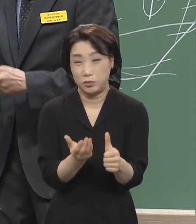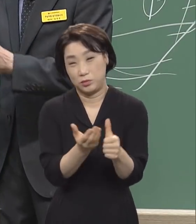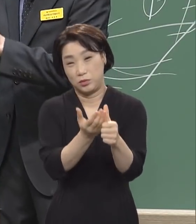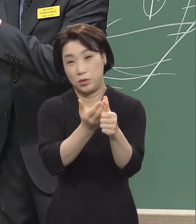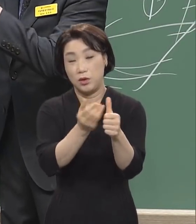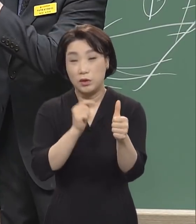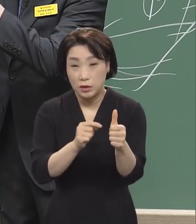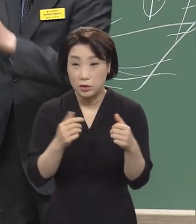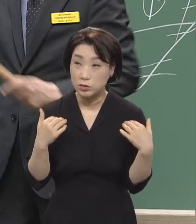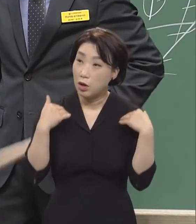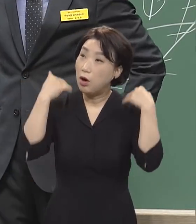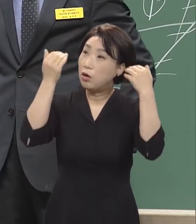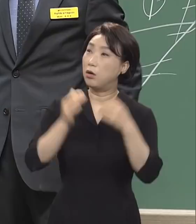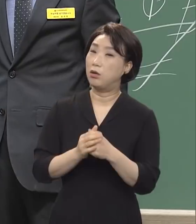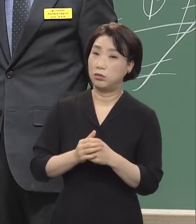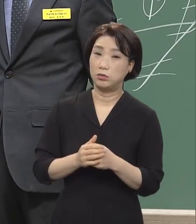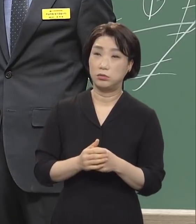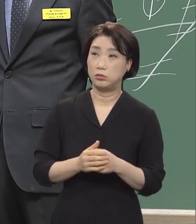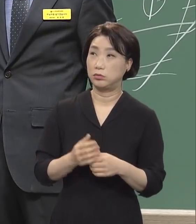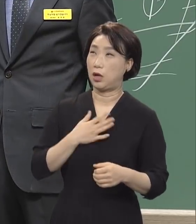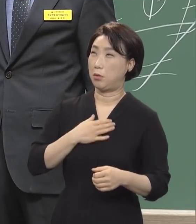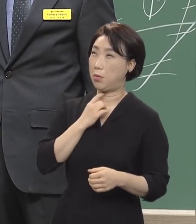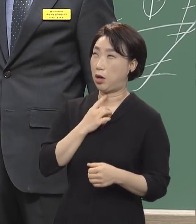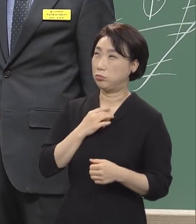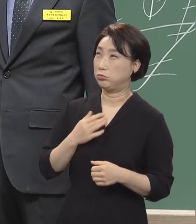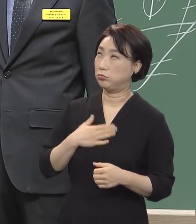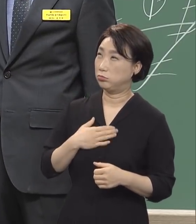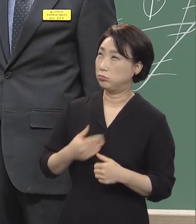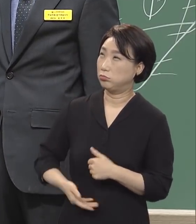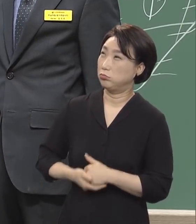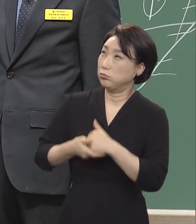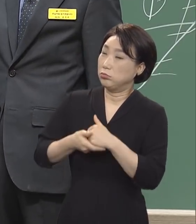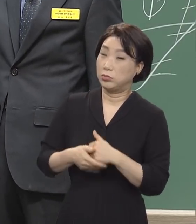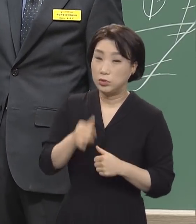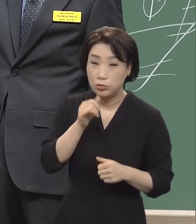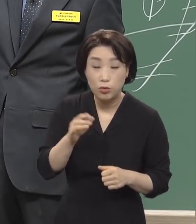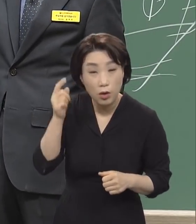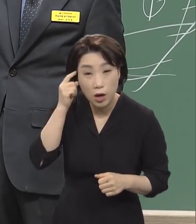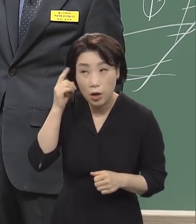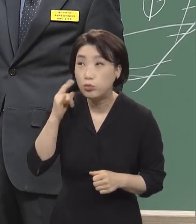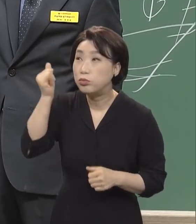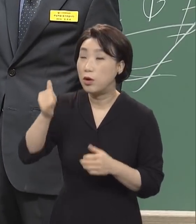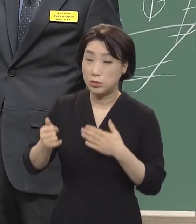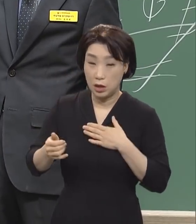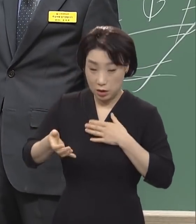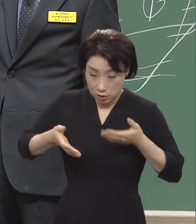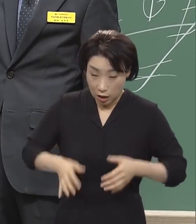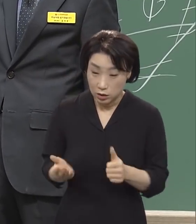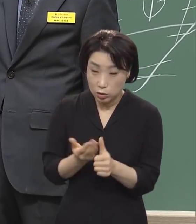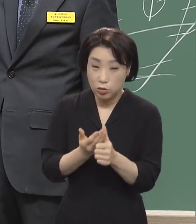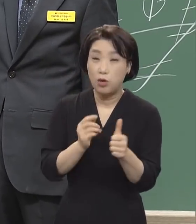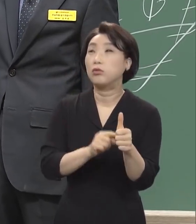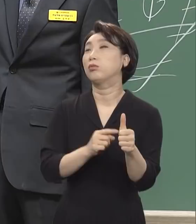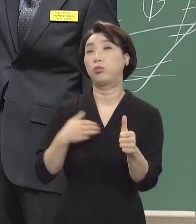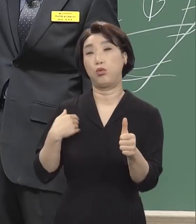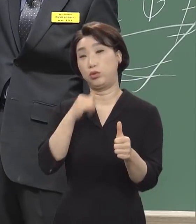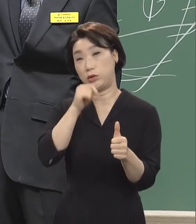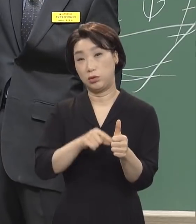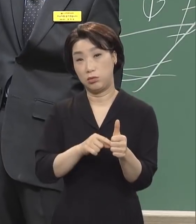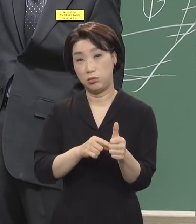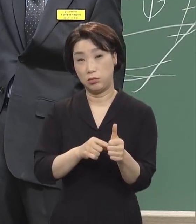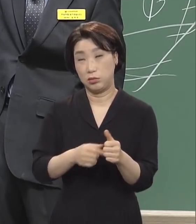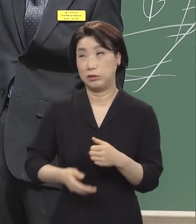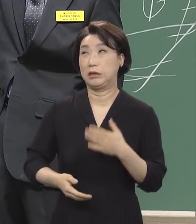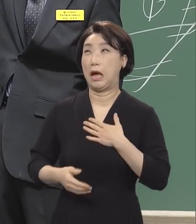이 놈이 성장한 다음에 저만 알지. 저만 알아. 부모가 저를 낳아서 키운 거야. 아무것도 모르지. 저만